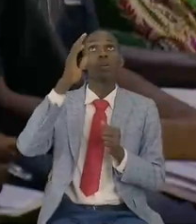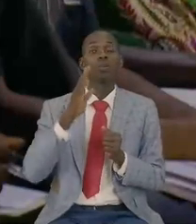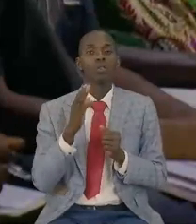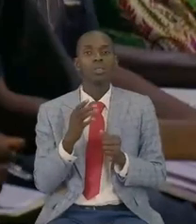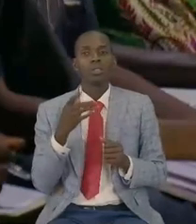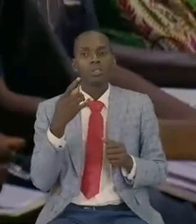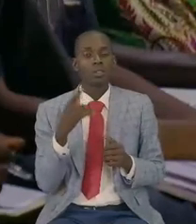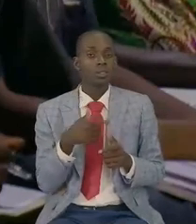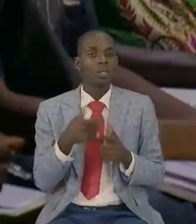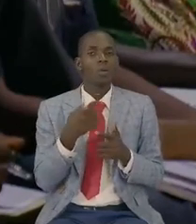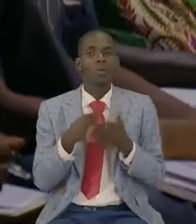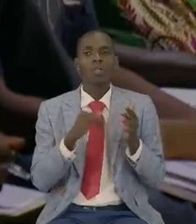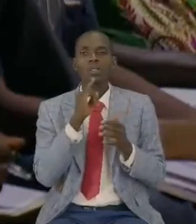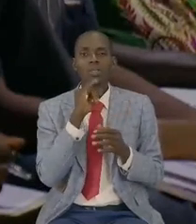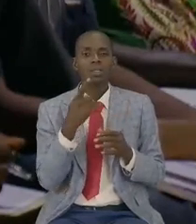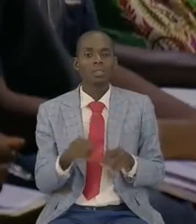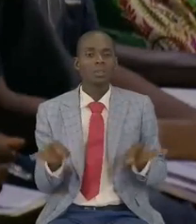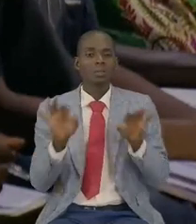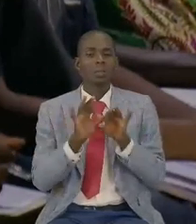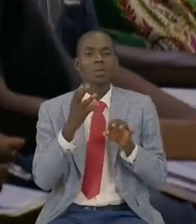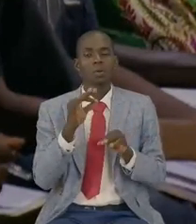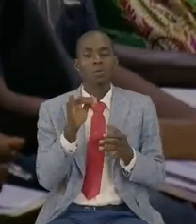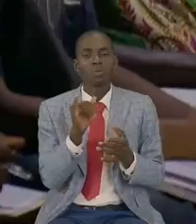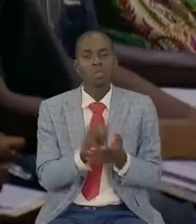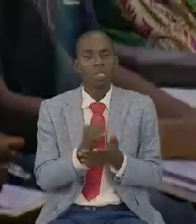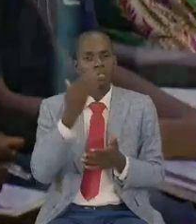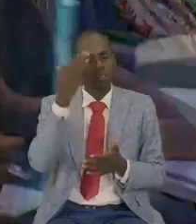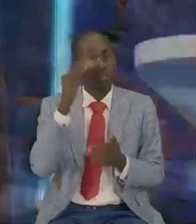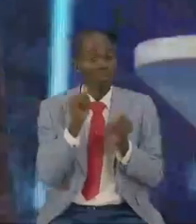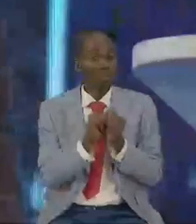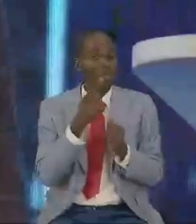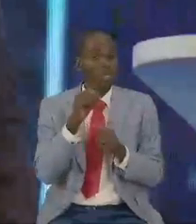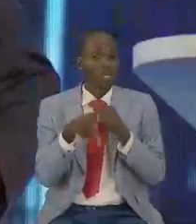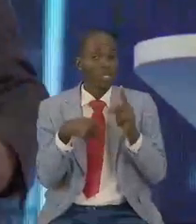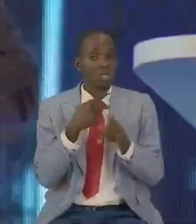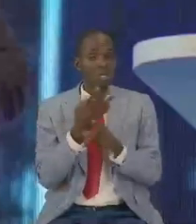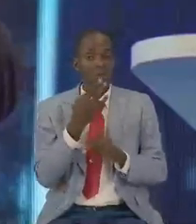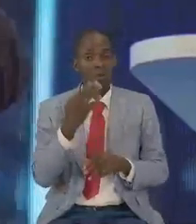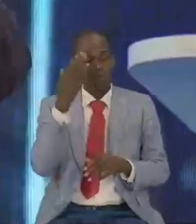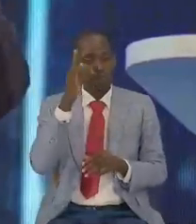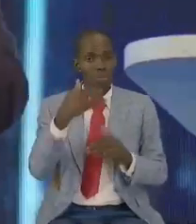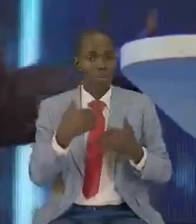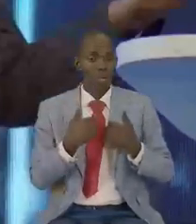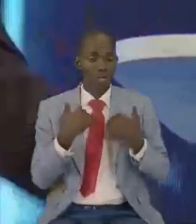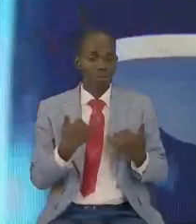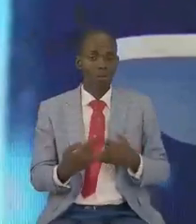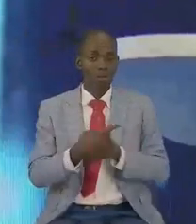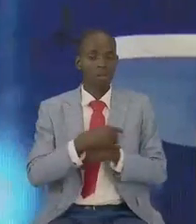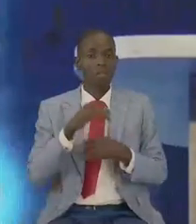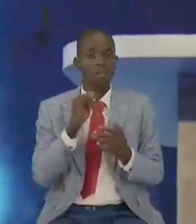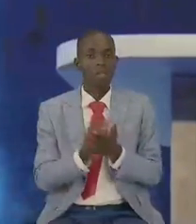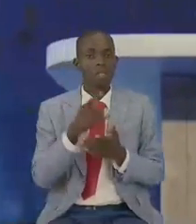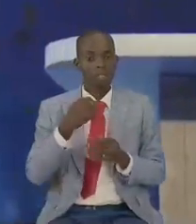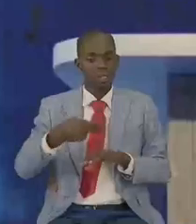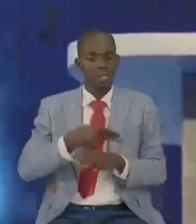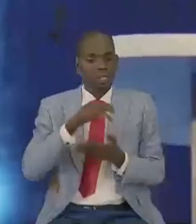Maintenant, quelle est l'utilisation de ce type de connaissance? Mais la connaissance que tu auras aujourd'hui, que l'agneau est mort pour toi, la connaissance que tu